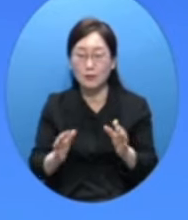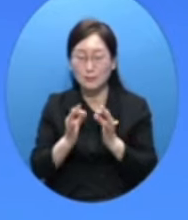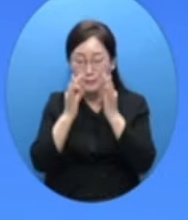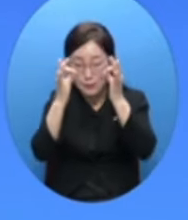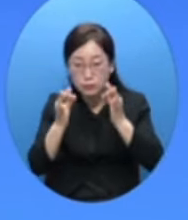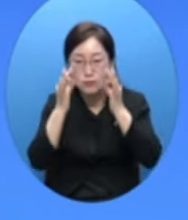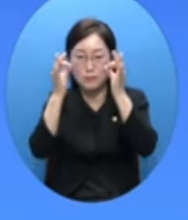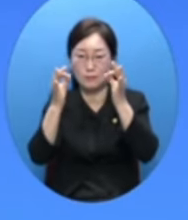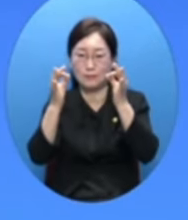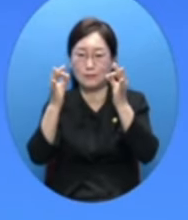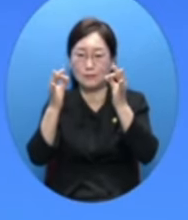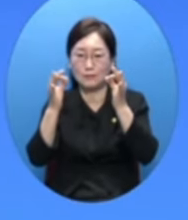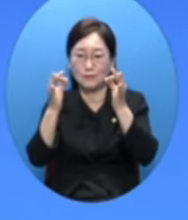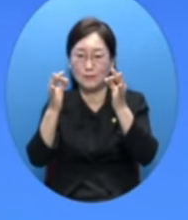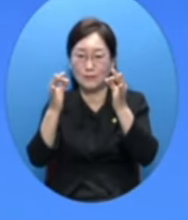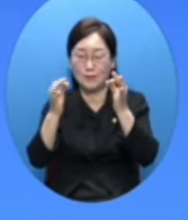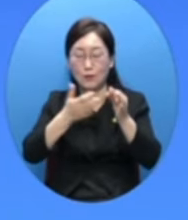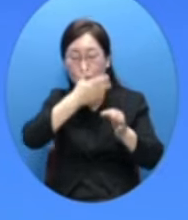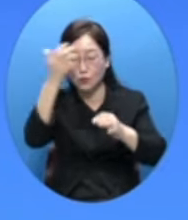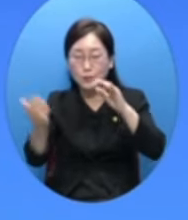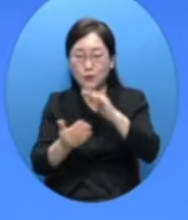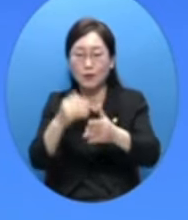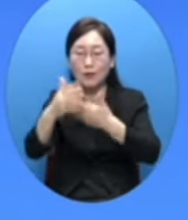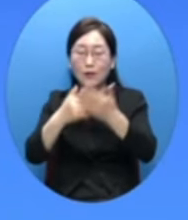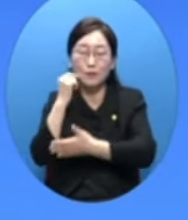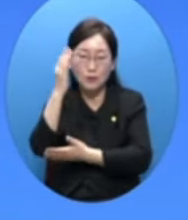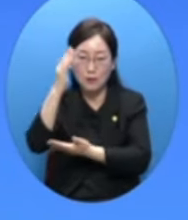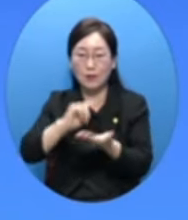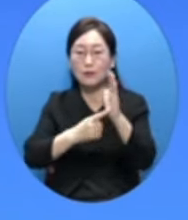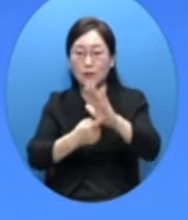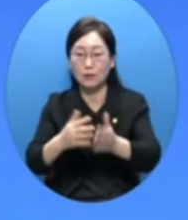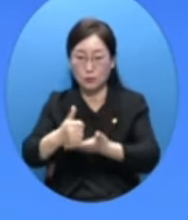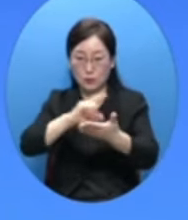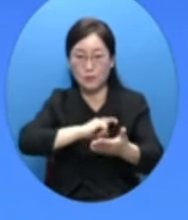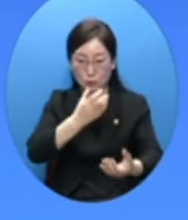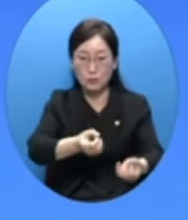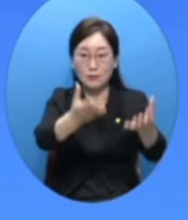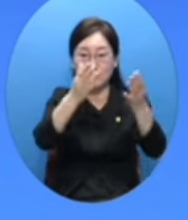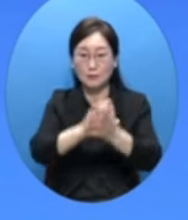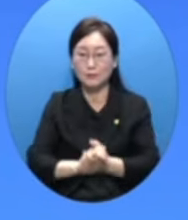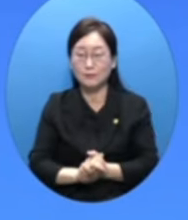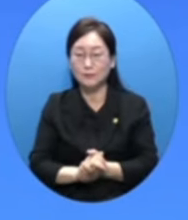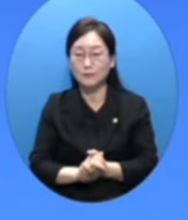다해 꿈을 이루어가며 하나님의 영을 나타내는 여러분 모두 되기를 주님으로 축원합니다.